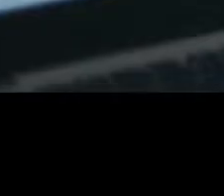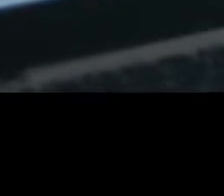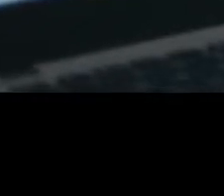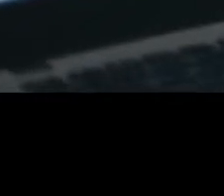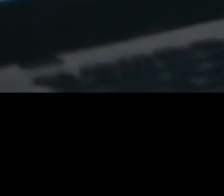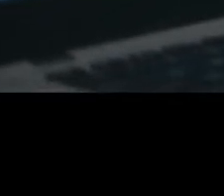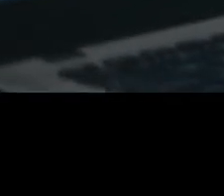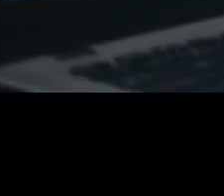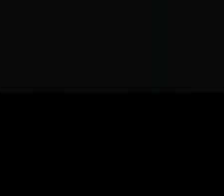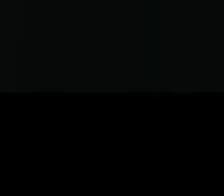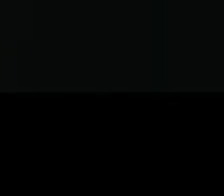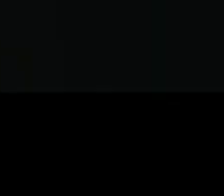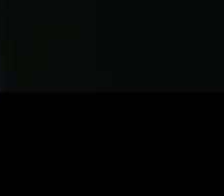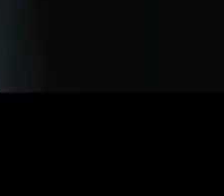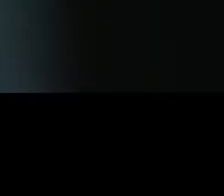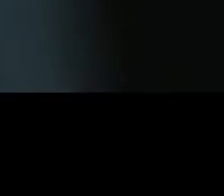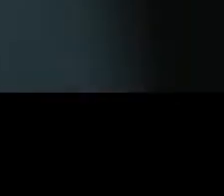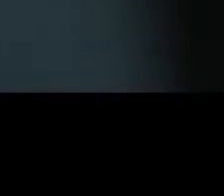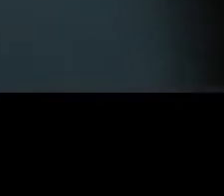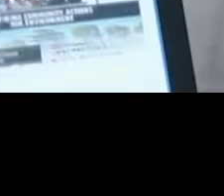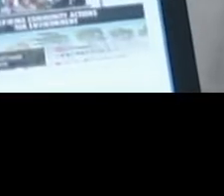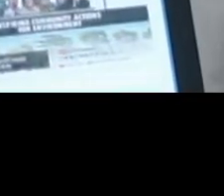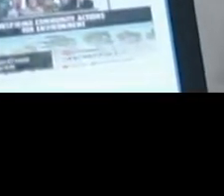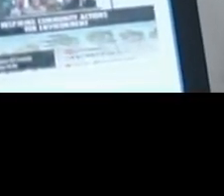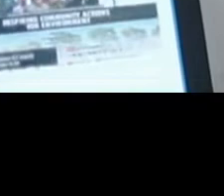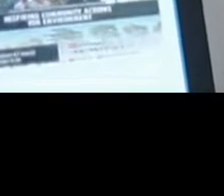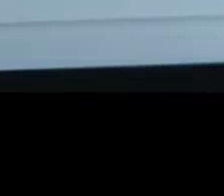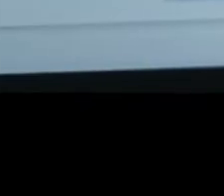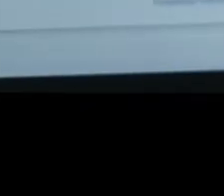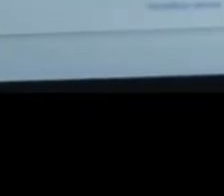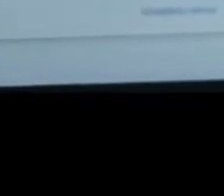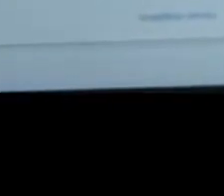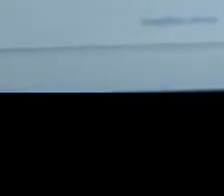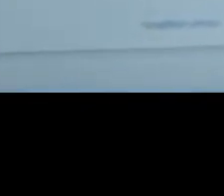di 10 kanal YouTube Kementerian Republik Indonesia.